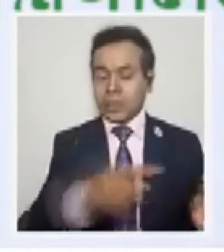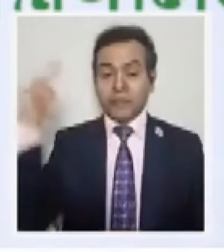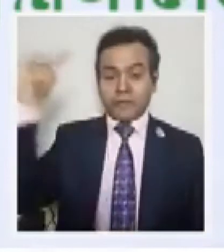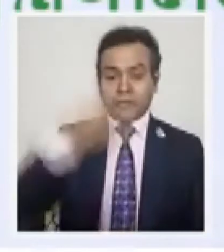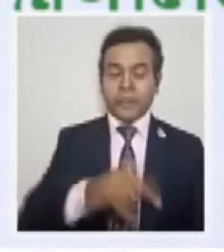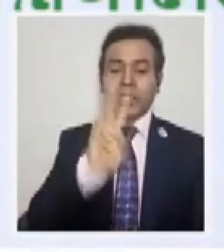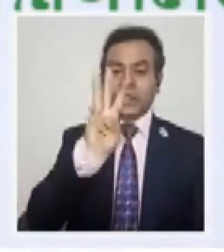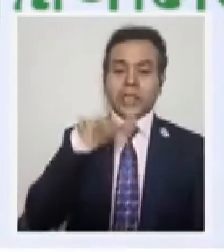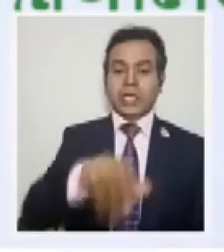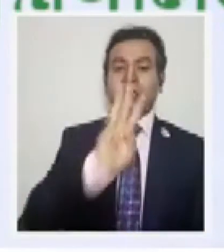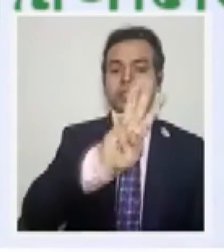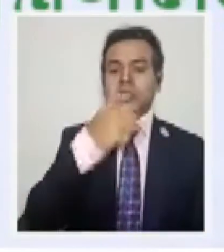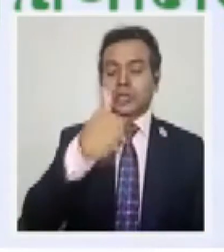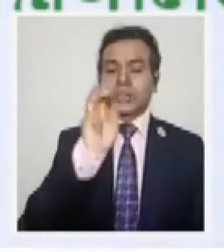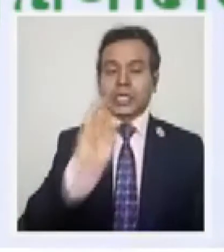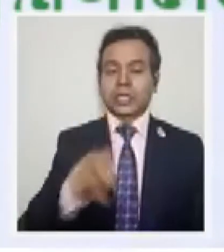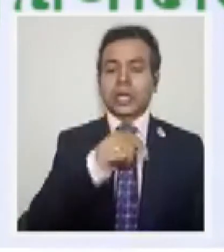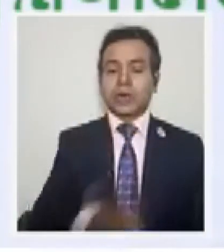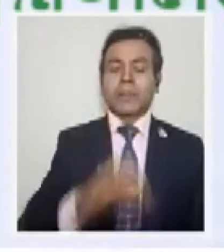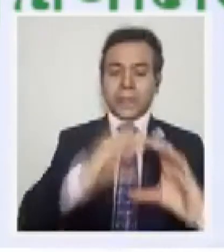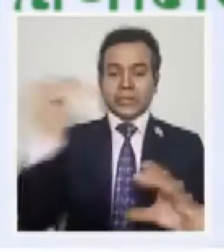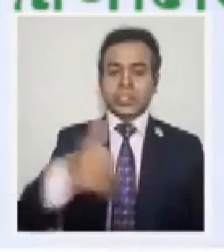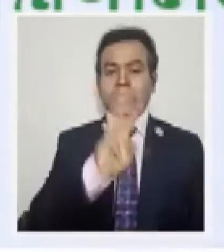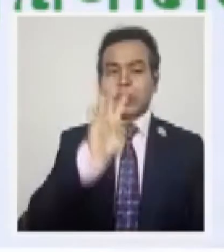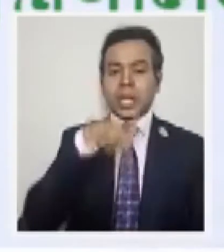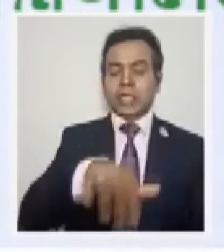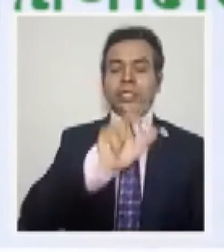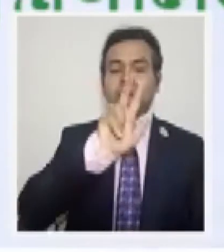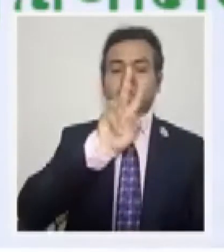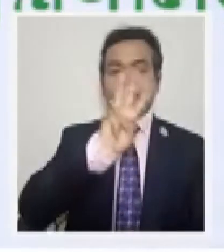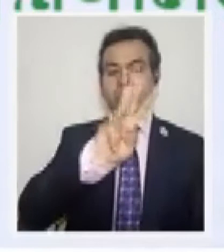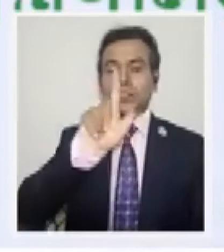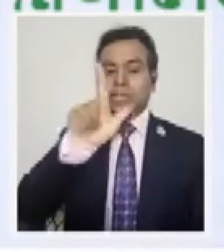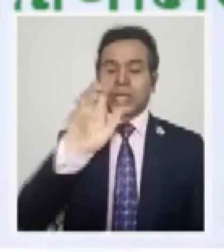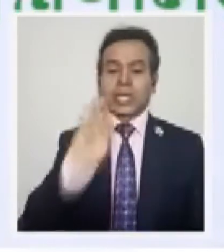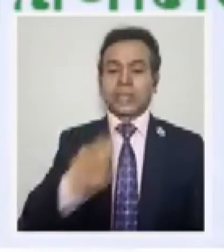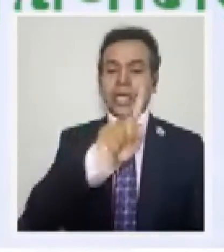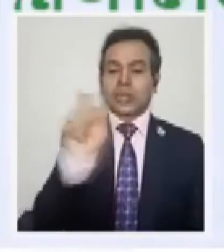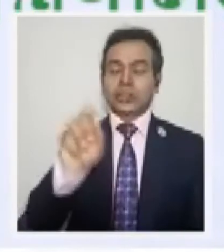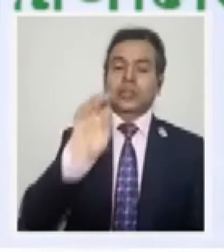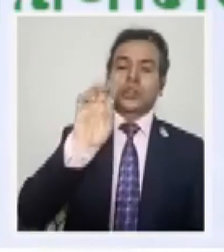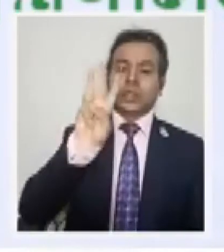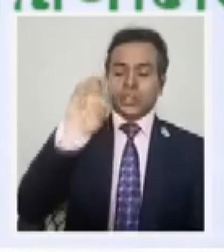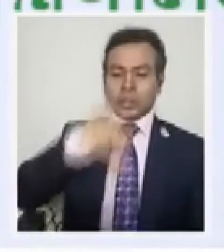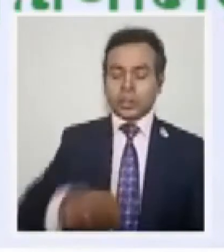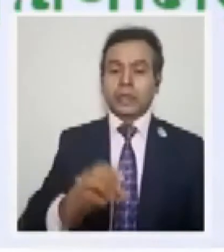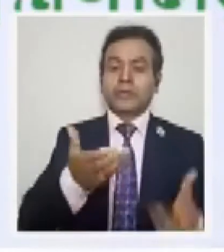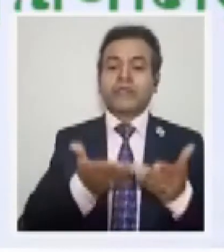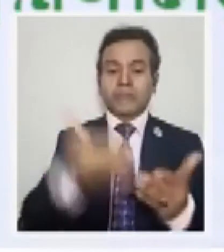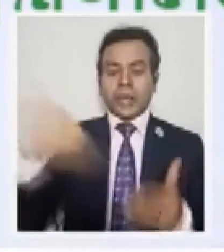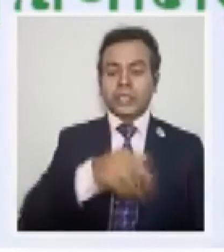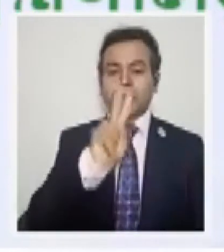সহ সর্বমোট স্ক্রিনিং 7,411 জনকে, এর মধ্যে বিমানবন্দরে 3,36,175 জন,